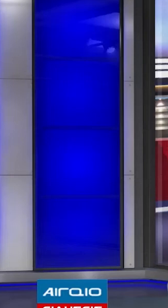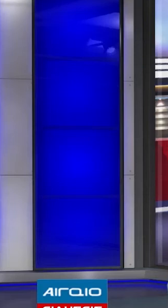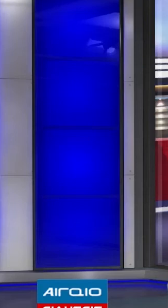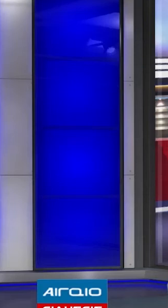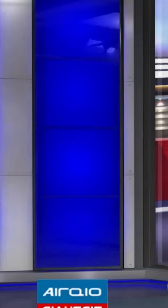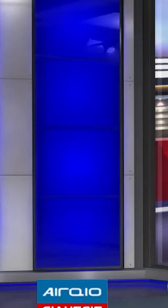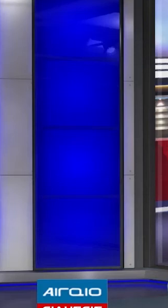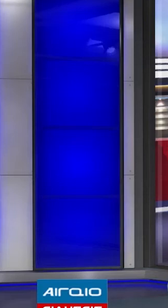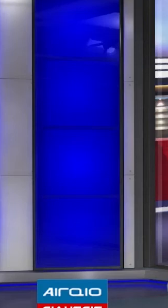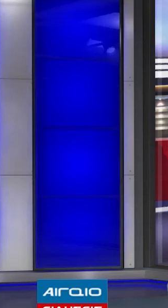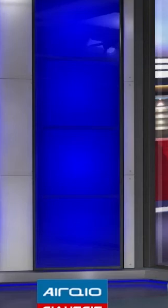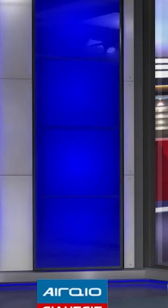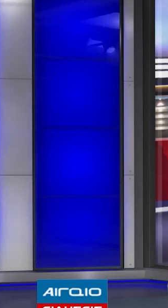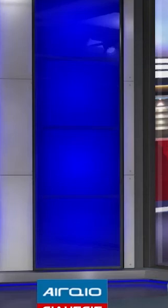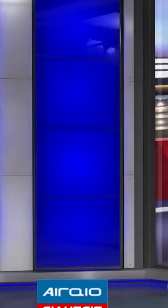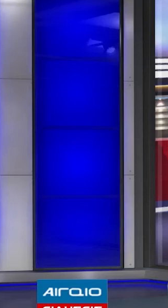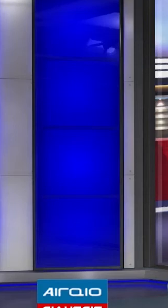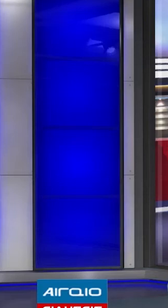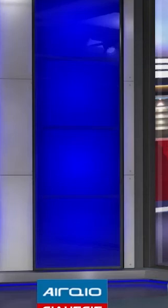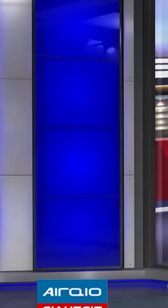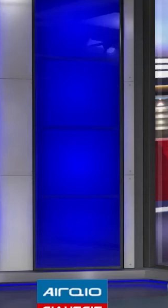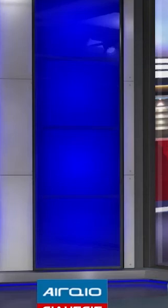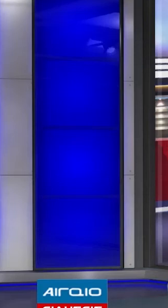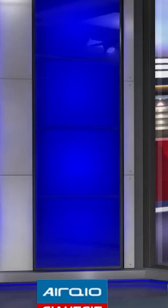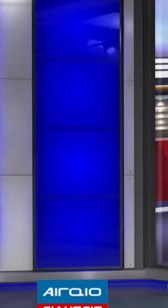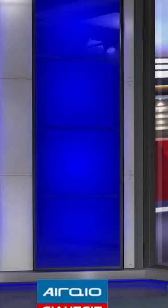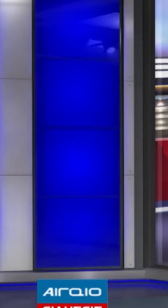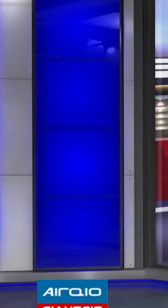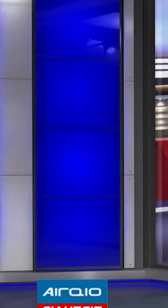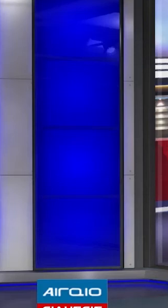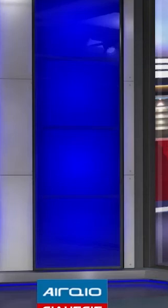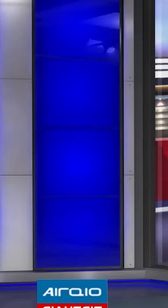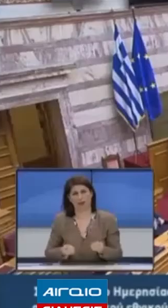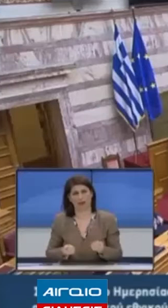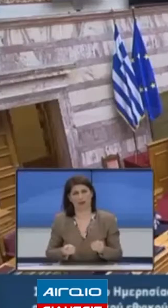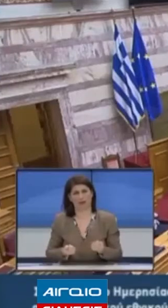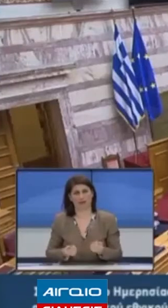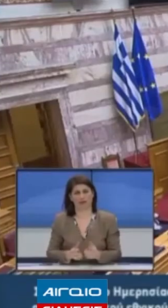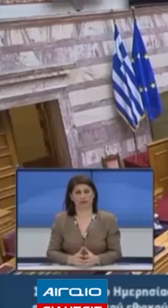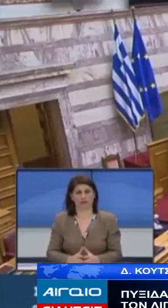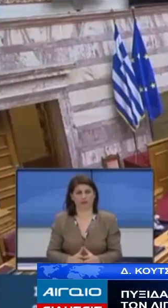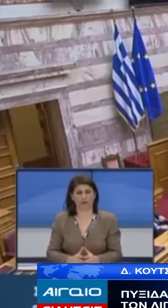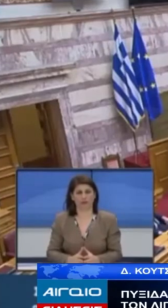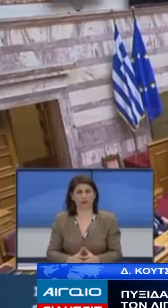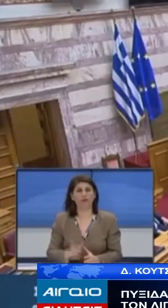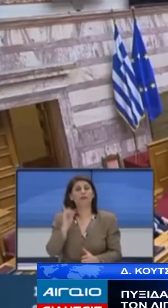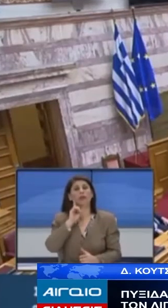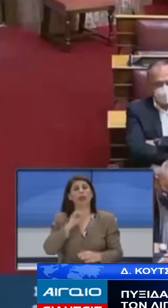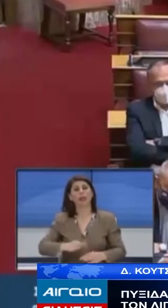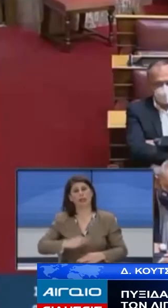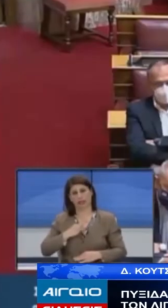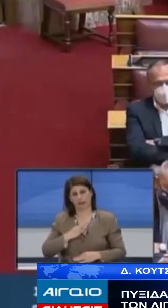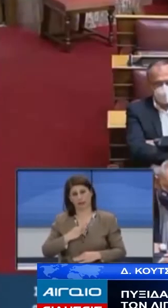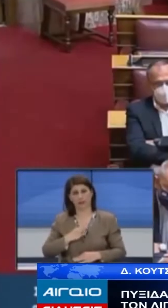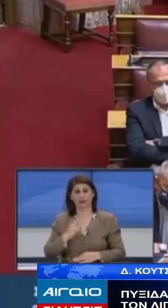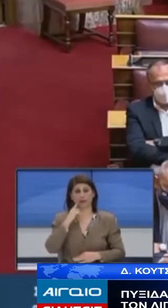σημερινή του ομιλία στη Βουλή ο Γενικός Γραμματέας του Κομμουνιστικού Κόμματος Ελλάδας Δημήτρης Κουτσούμπας. Κυρίες και κύριοι, πριν από ένα